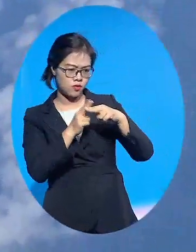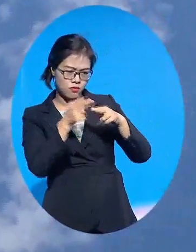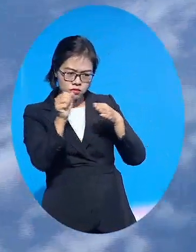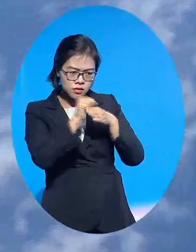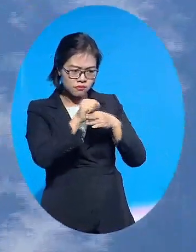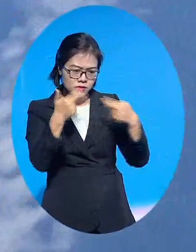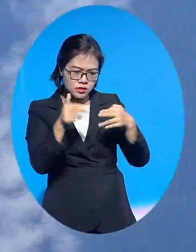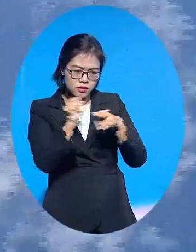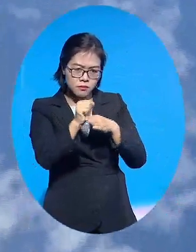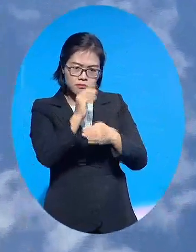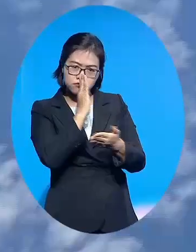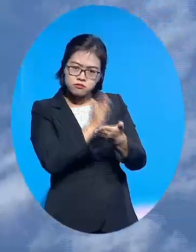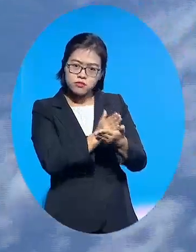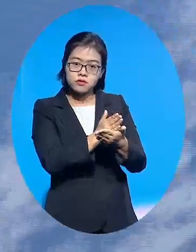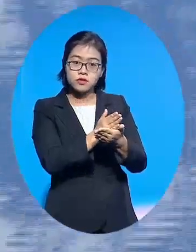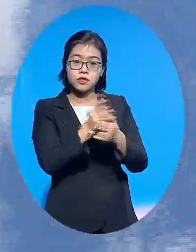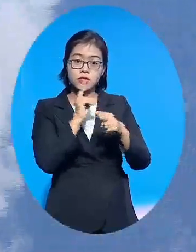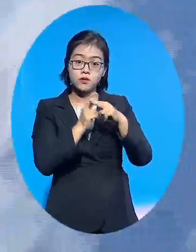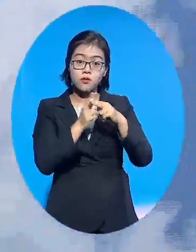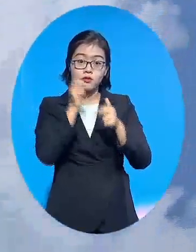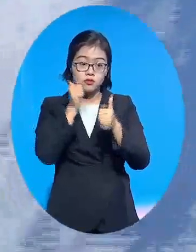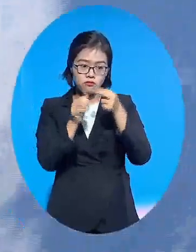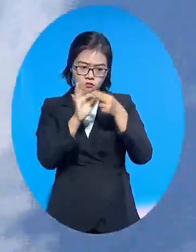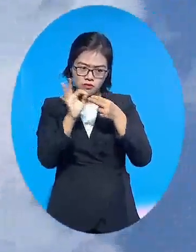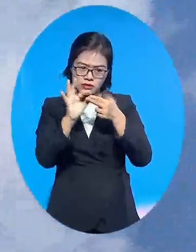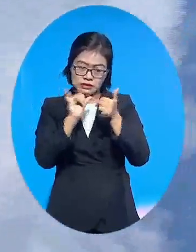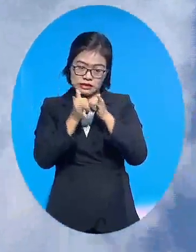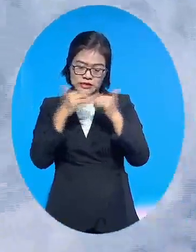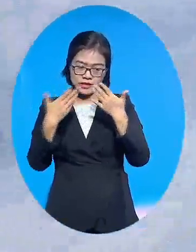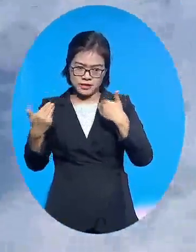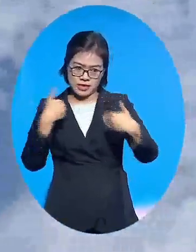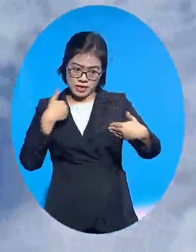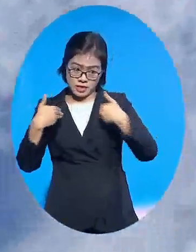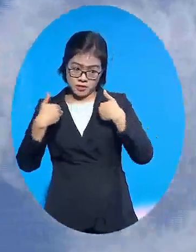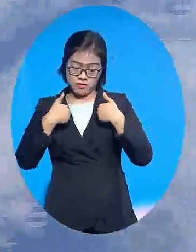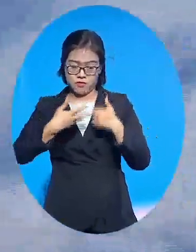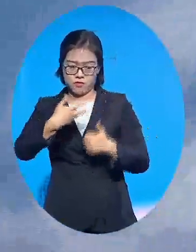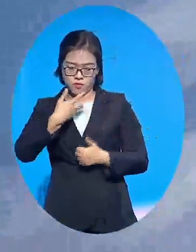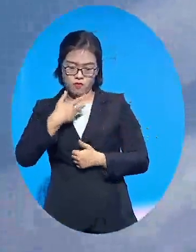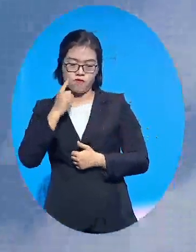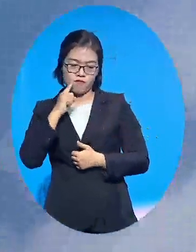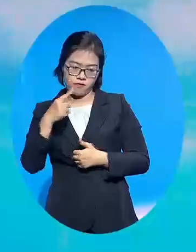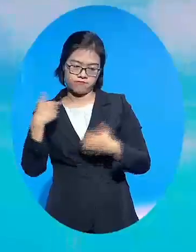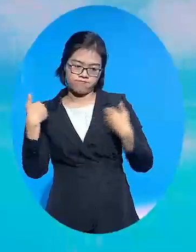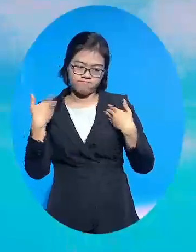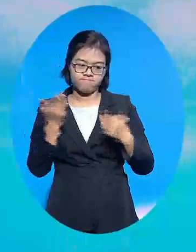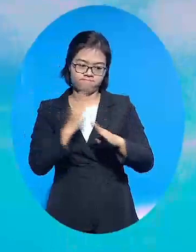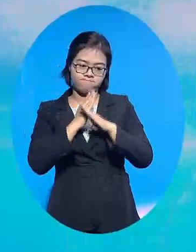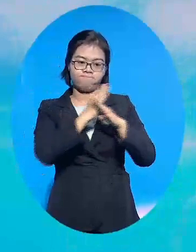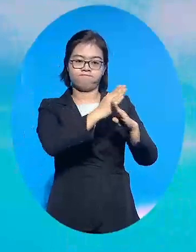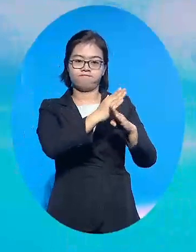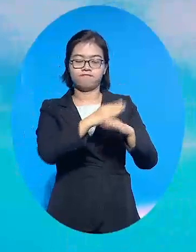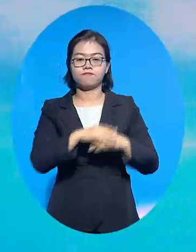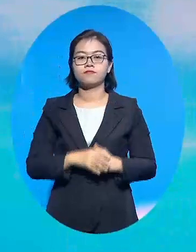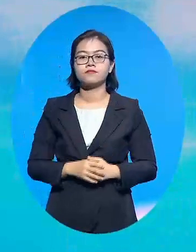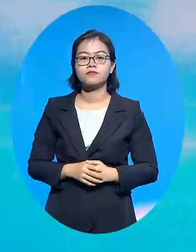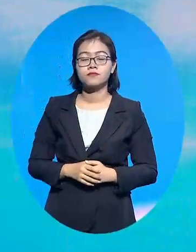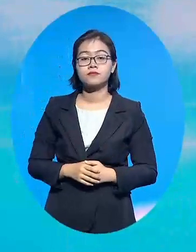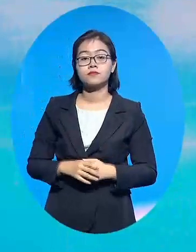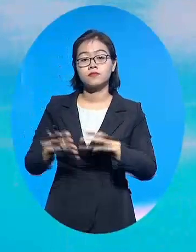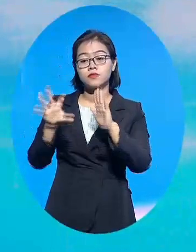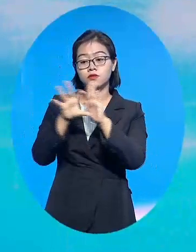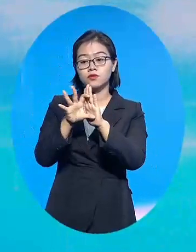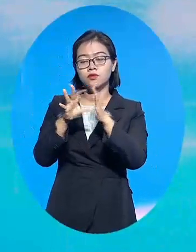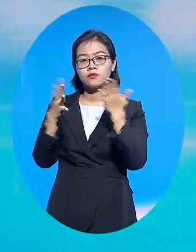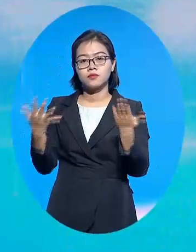đồng thời cảnh báo sẽ đáp trả các hành động mà Bình Nhưỡng cho là đe dọa an ninh quốc gia này Triều Tiên đang cung